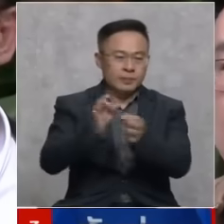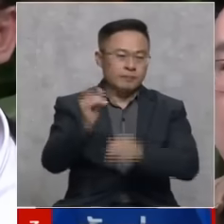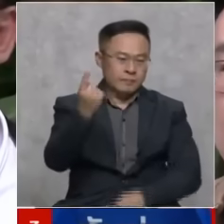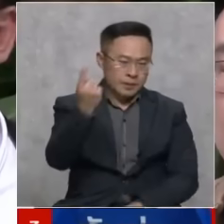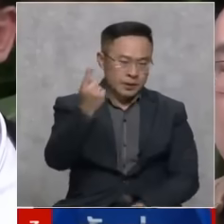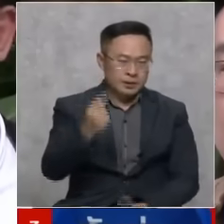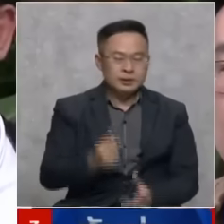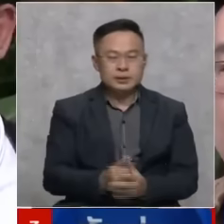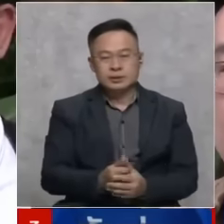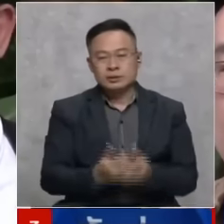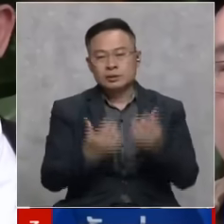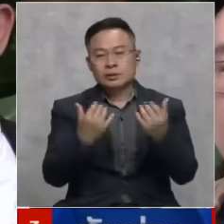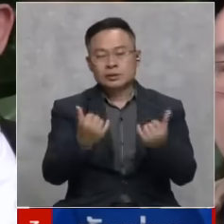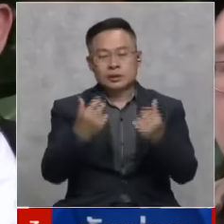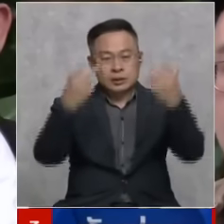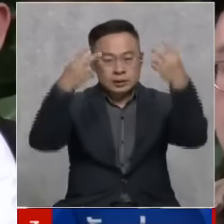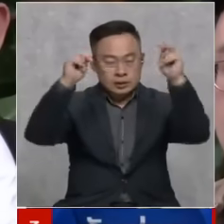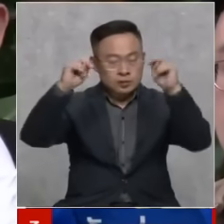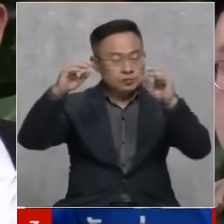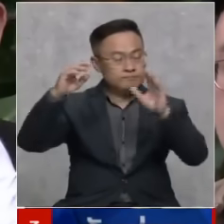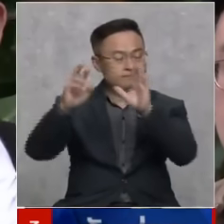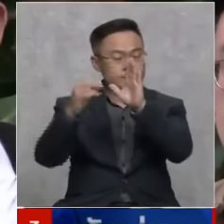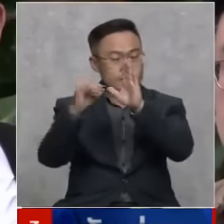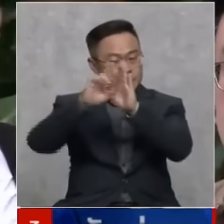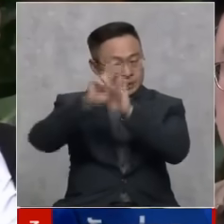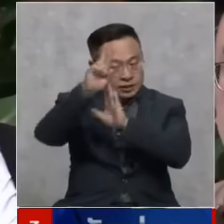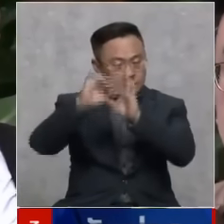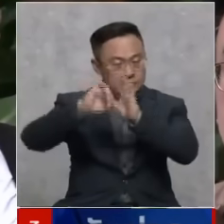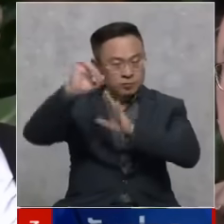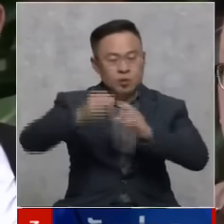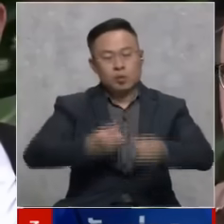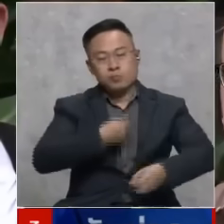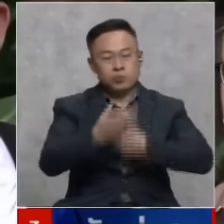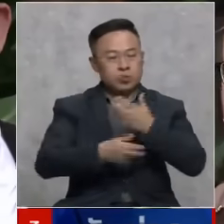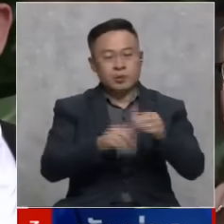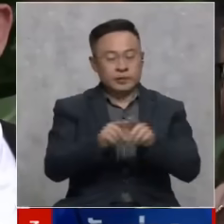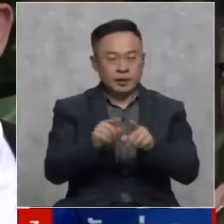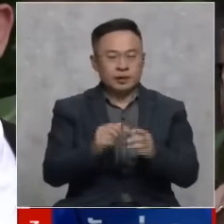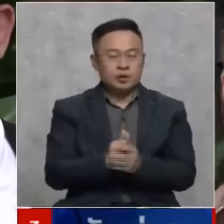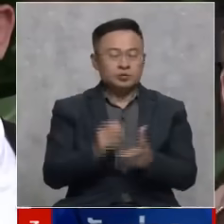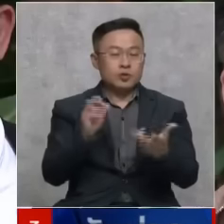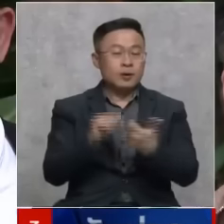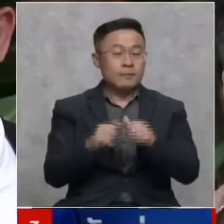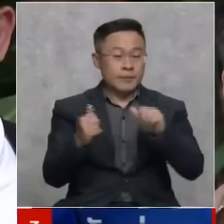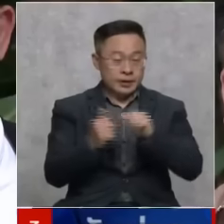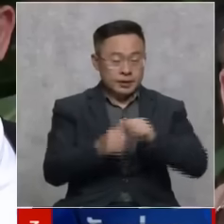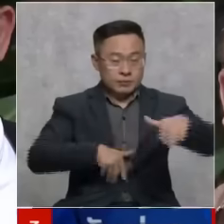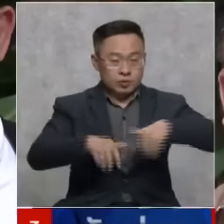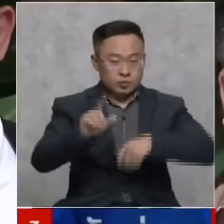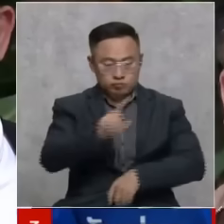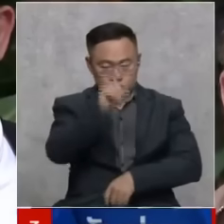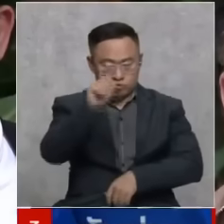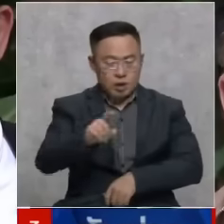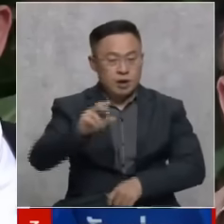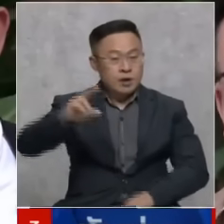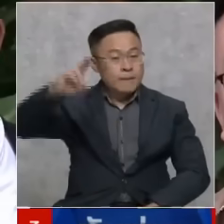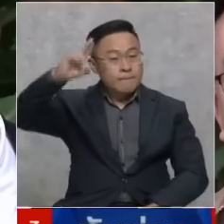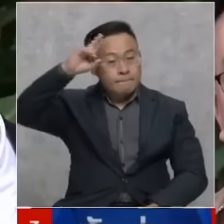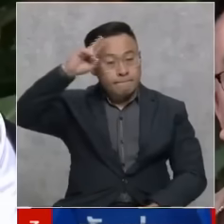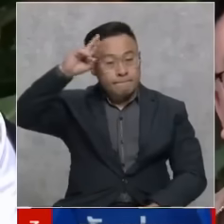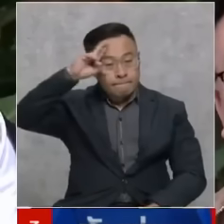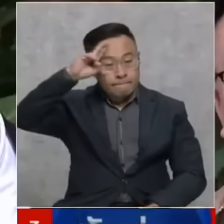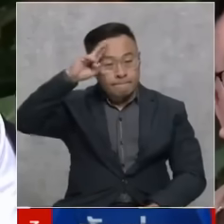ที่เชียงรายเชียงใหม่รอบนี้ก็ให้สัมภาษณ์หลายเรื่องนะคะรวมไปถึงประเด็นที่สังคมกำลังวิพากษ์วิจารณ์คำพูดของคุณหมอชลน่านสีแก้ว